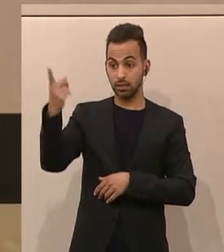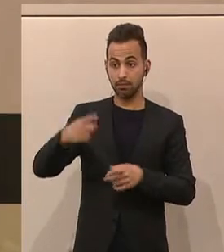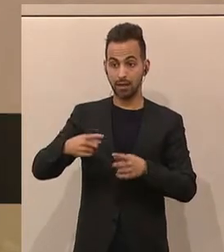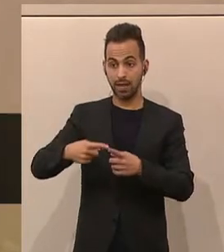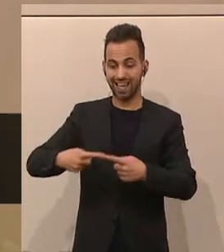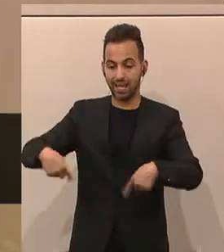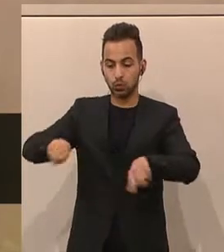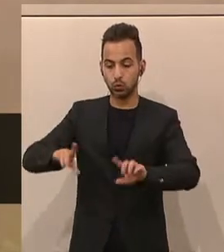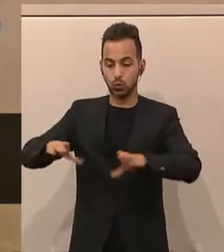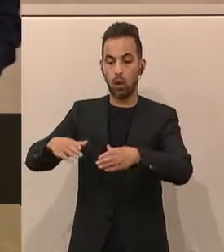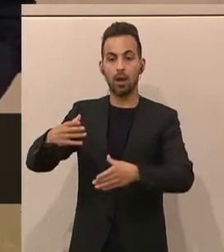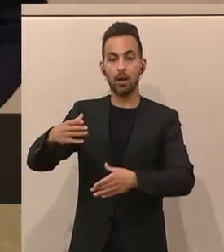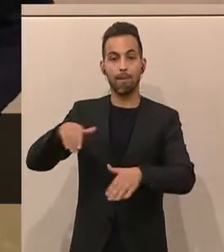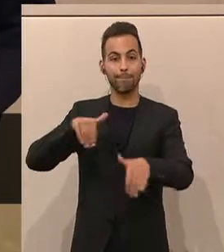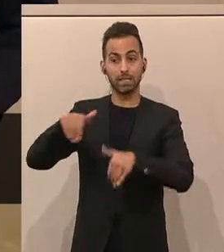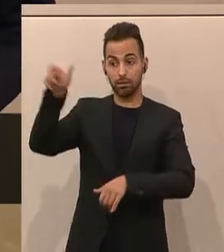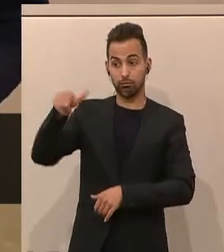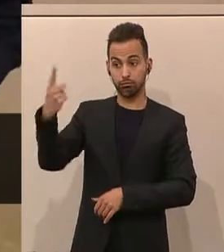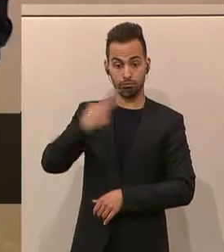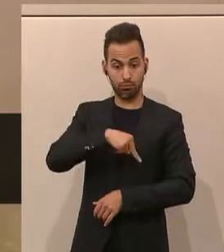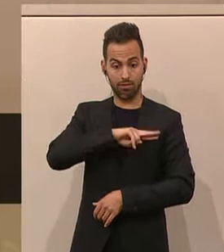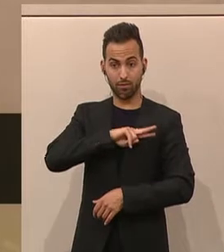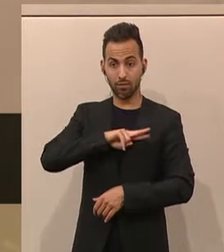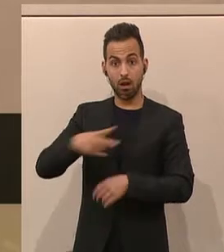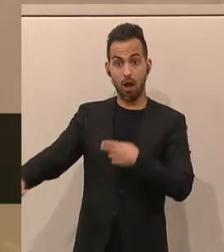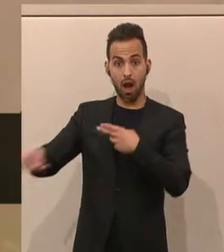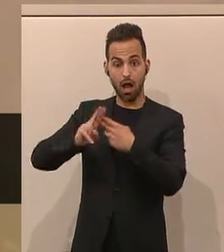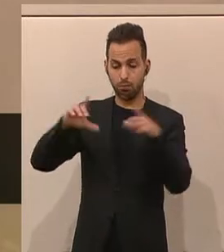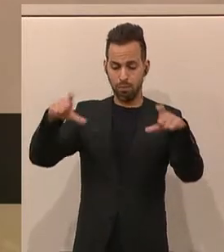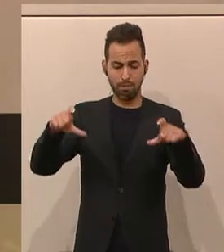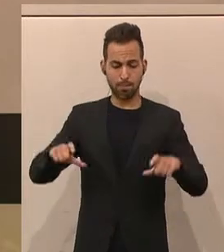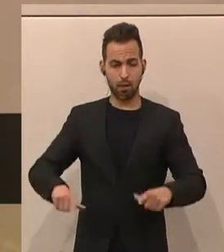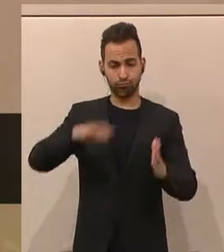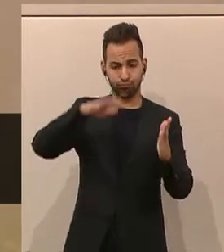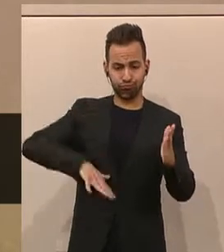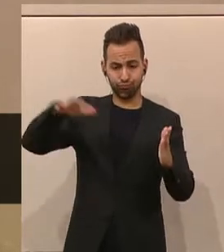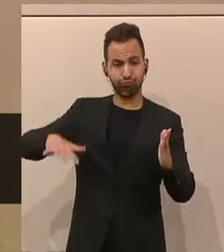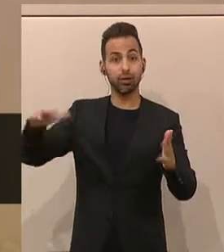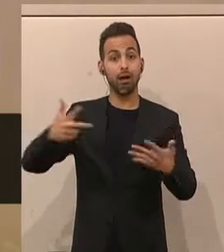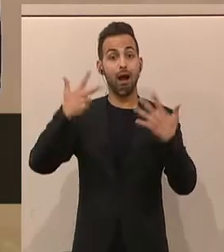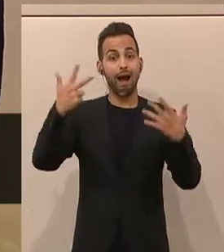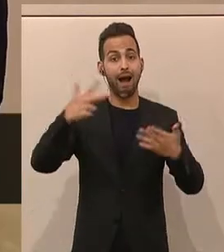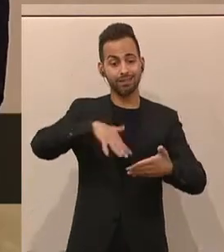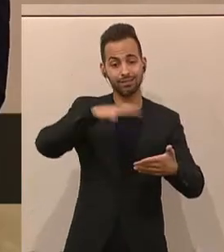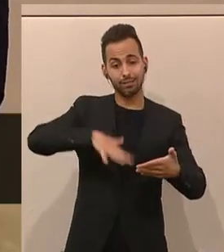Ressortminister, dann ist die sehr ausführlich, ist über 8 Seiten